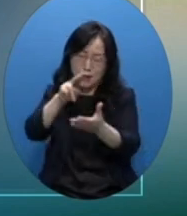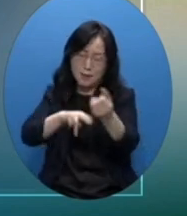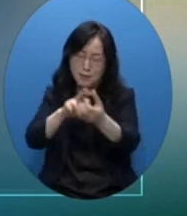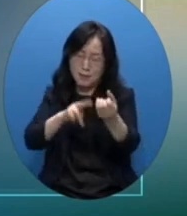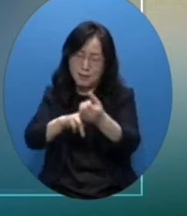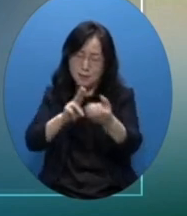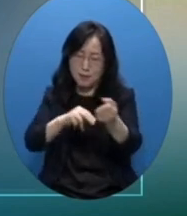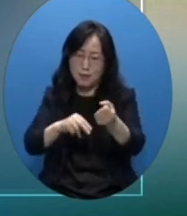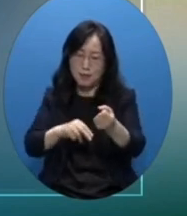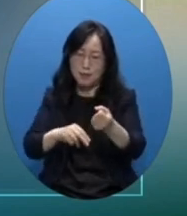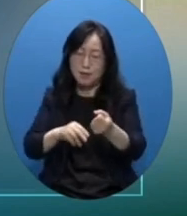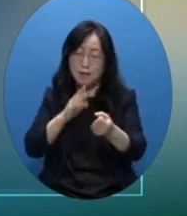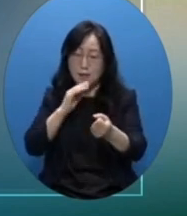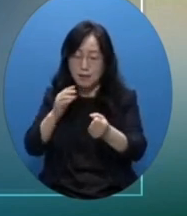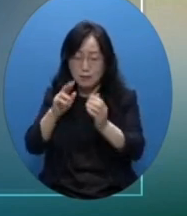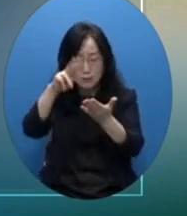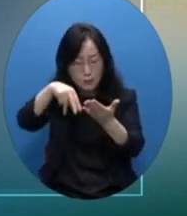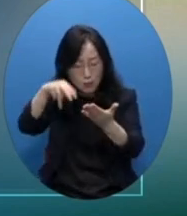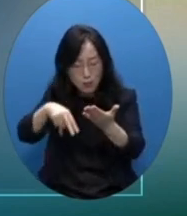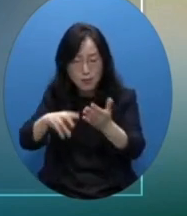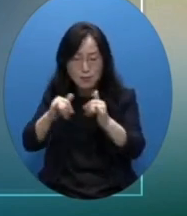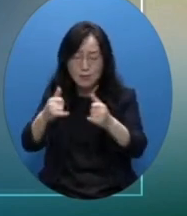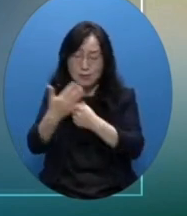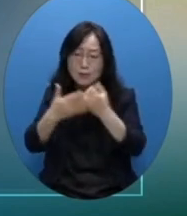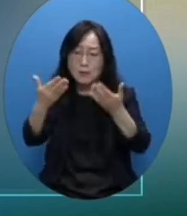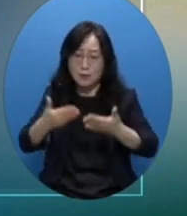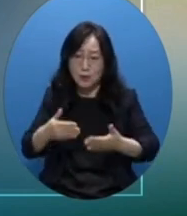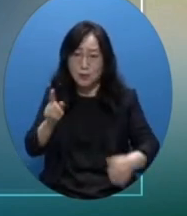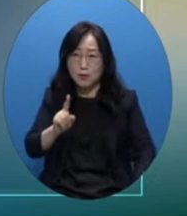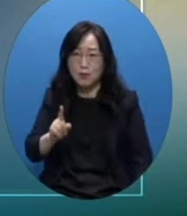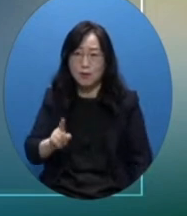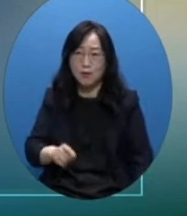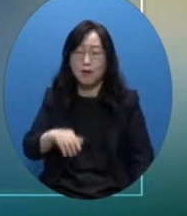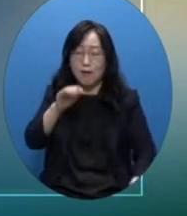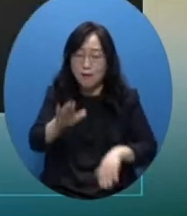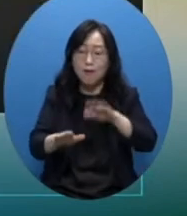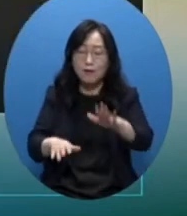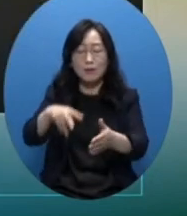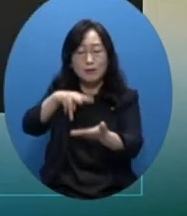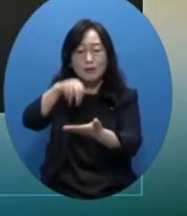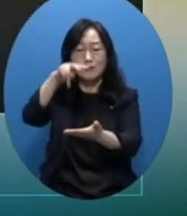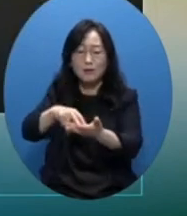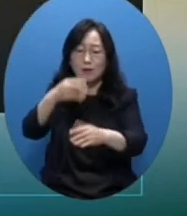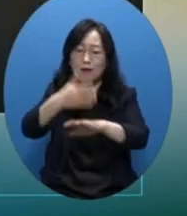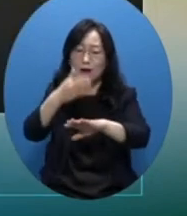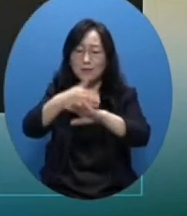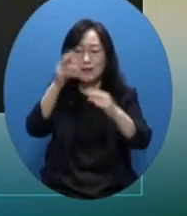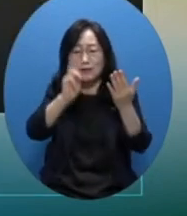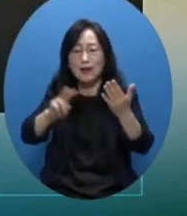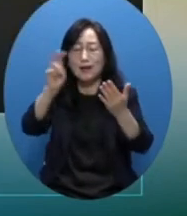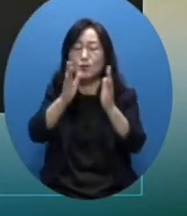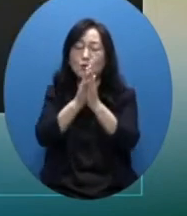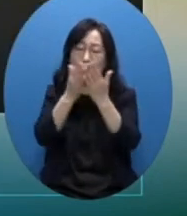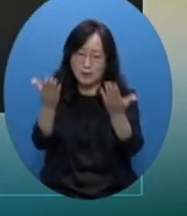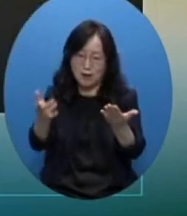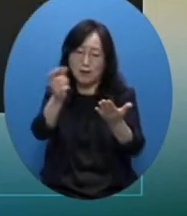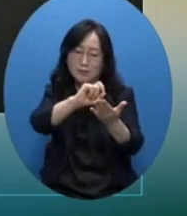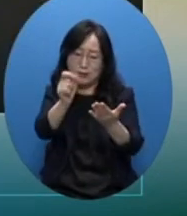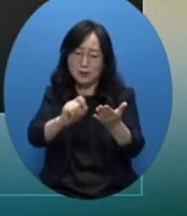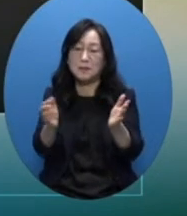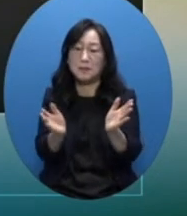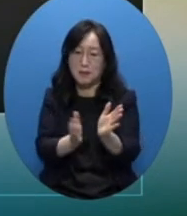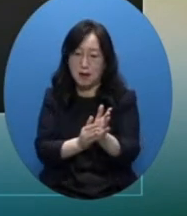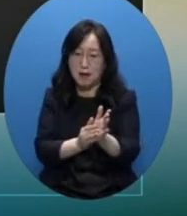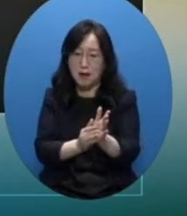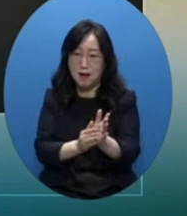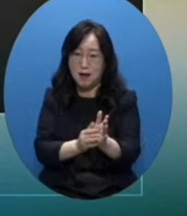끼쳤는데 몰린 캐로도스 목사님이 걸으면서 뛰면서 감사 찬송이라는 책을 또 쓰셨습니다. 이